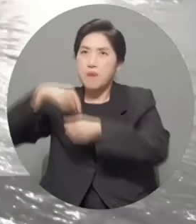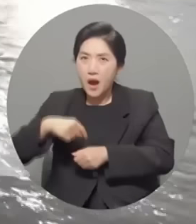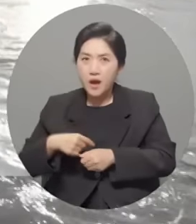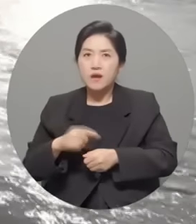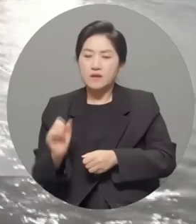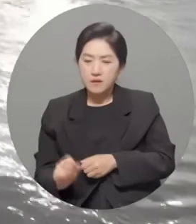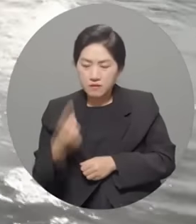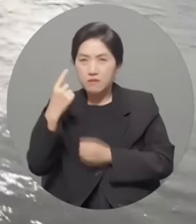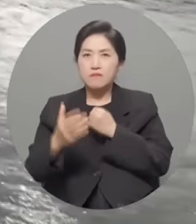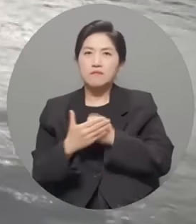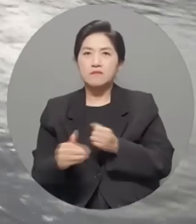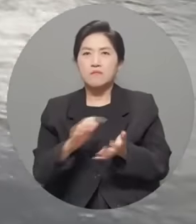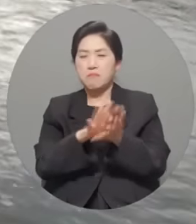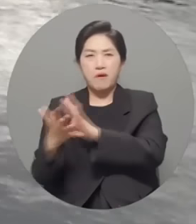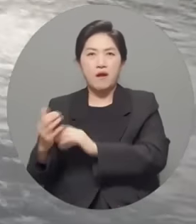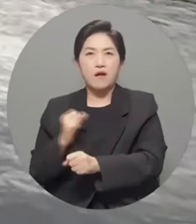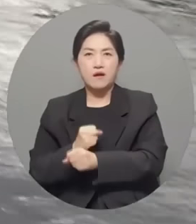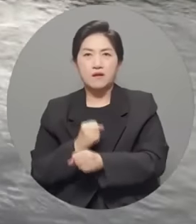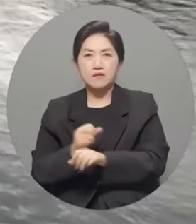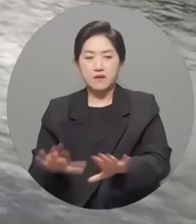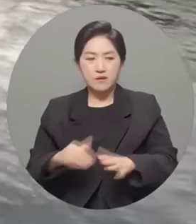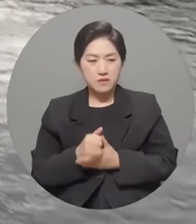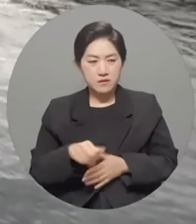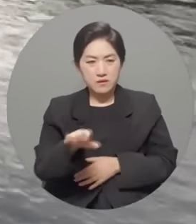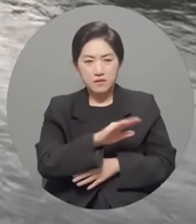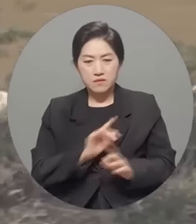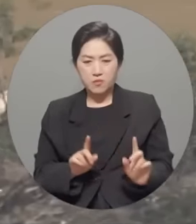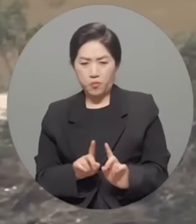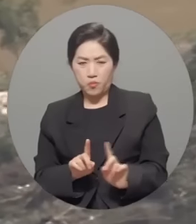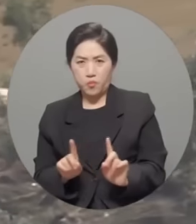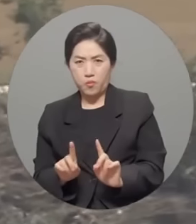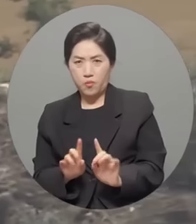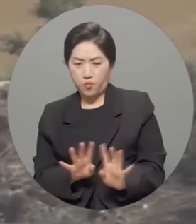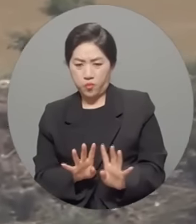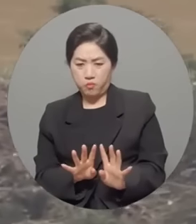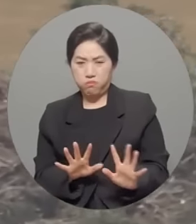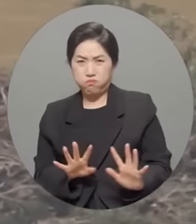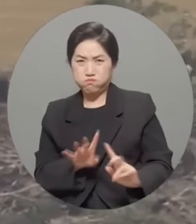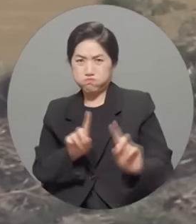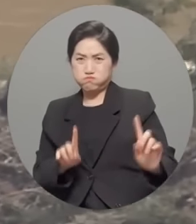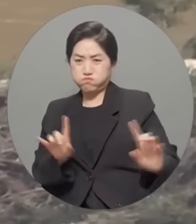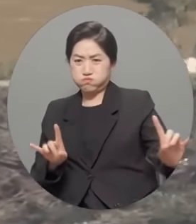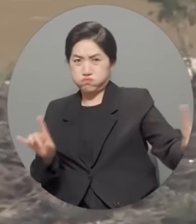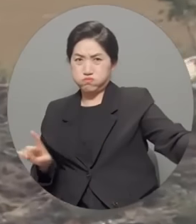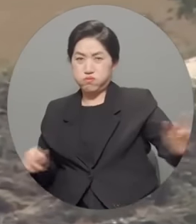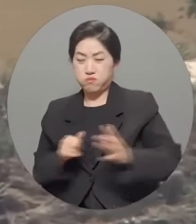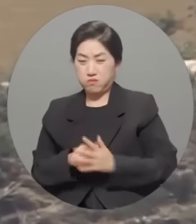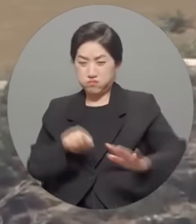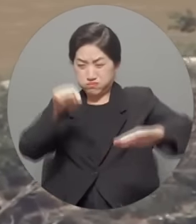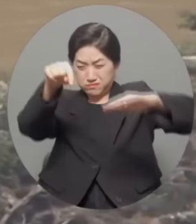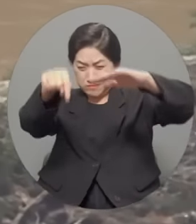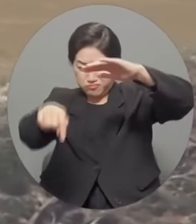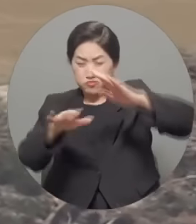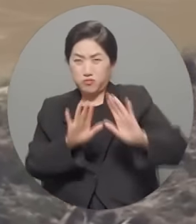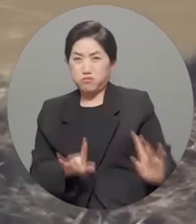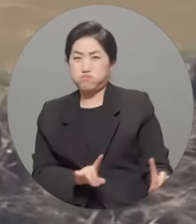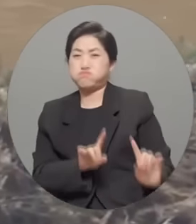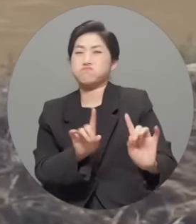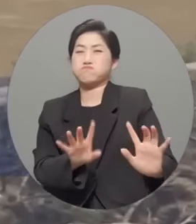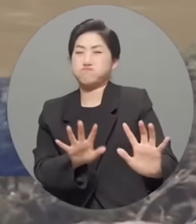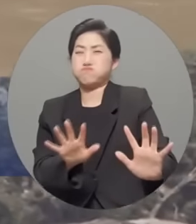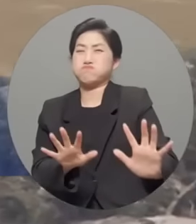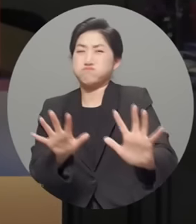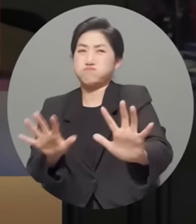급속히 나빠졌습니다. 동료들 간의 거리는 멀어졌고 수심이 깊은 곳까지 들어갈 수밖에 없었습니다.